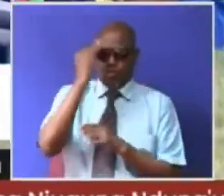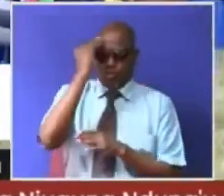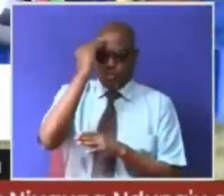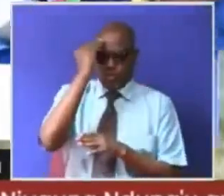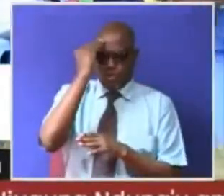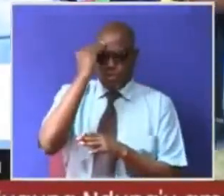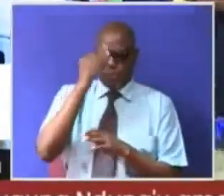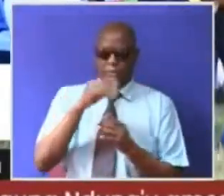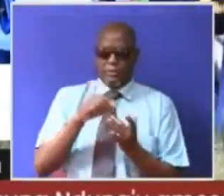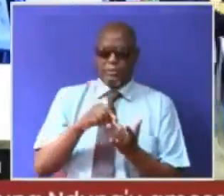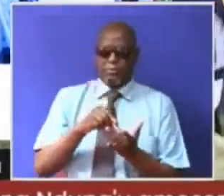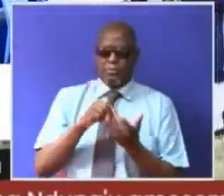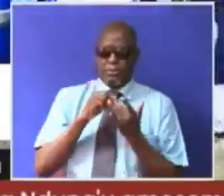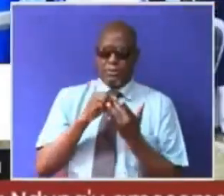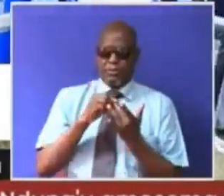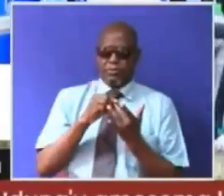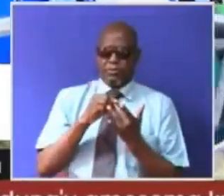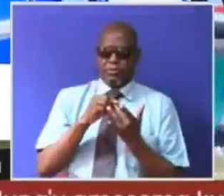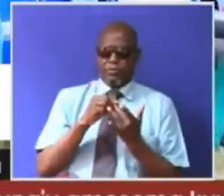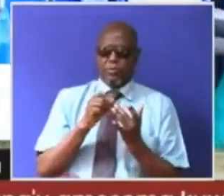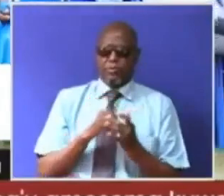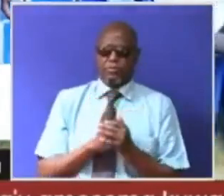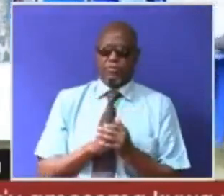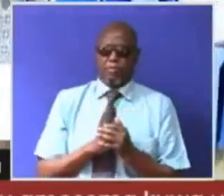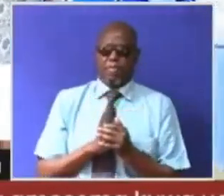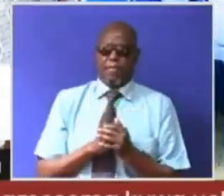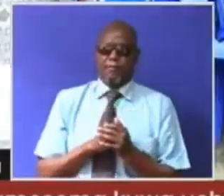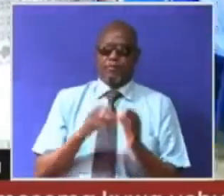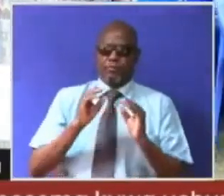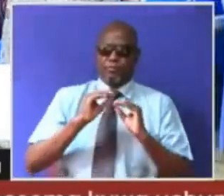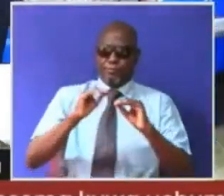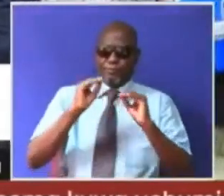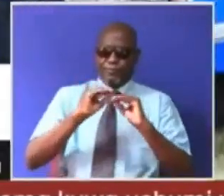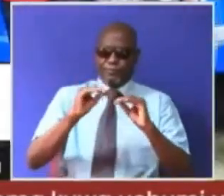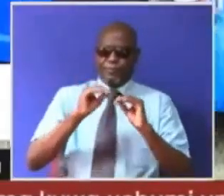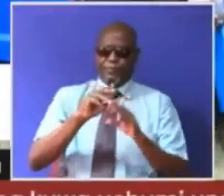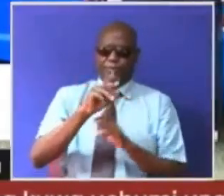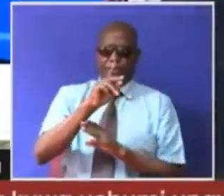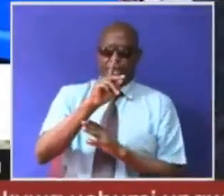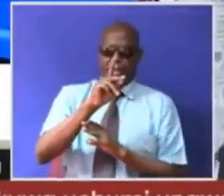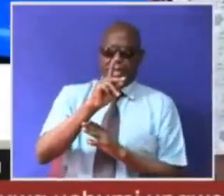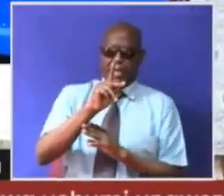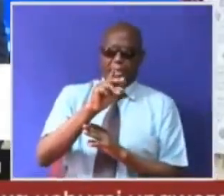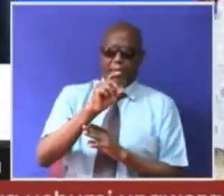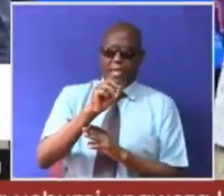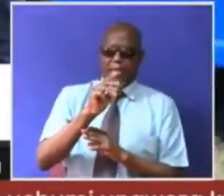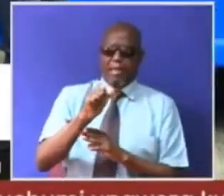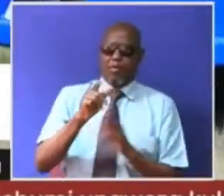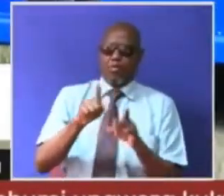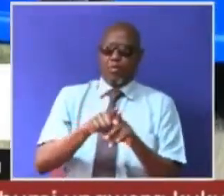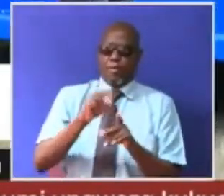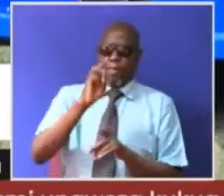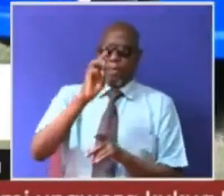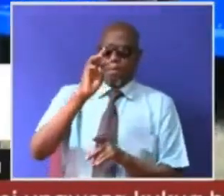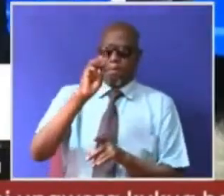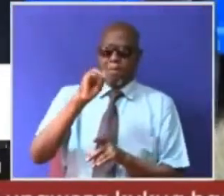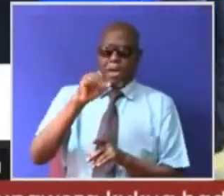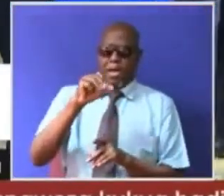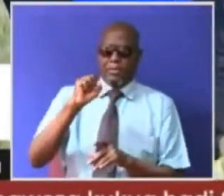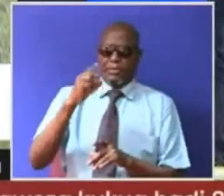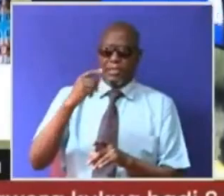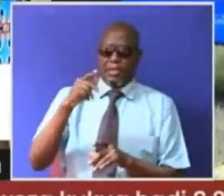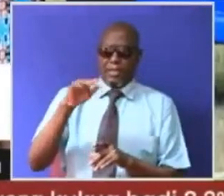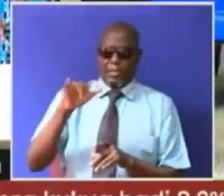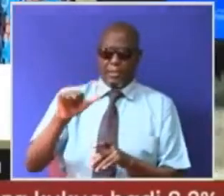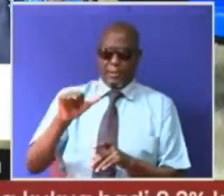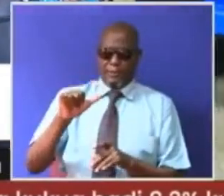ili kukuza afya ya kinywa katika jamii zao. Kupitia mafunzo hayo, KDA na Masrigli walisisitiza umuhimu wa kujenga uwezo